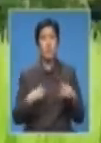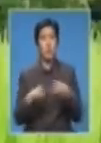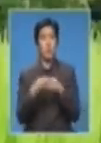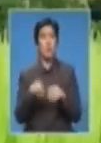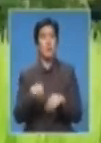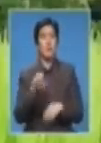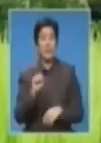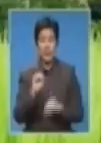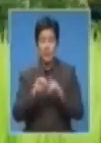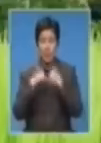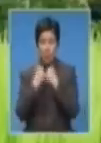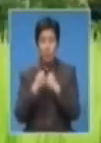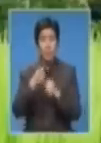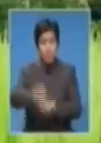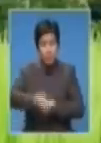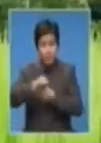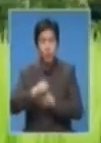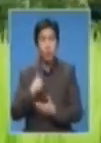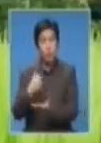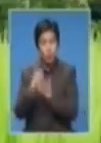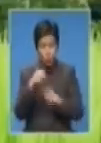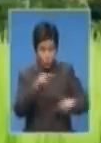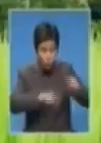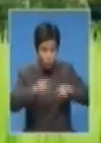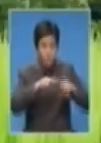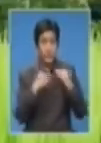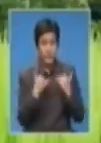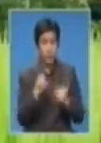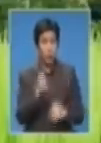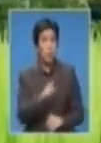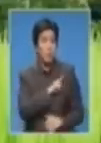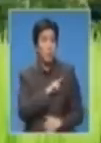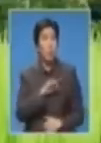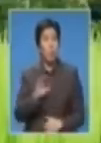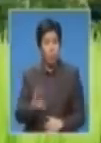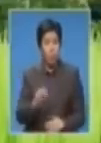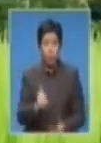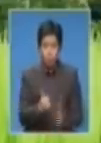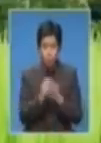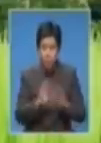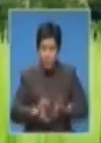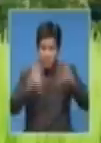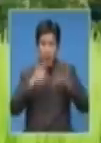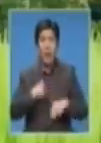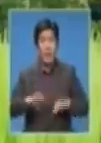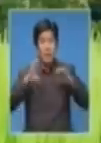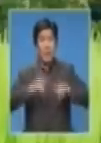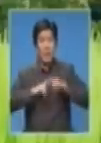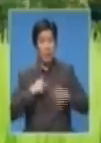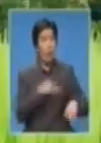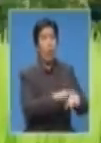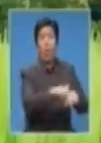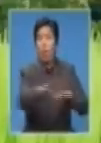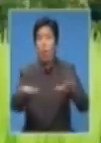กษตรกรแห่งชาตินั้นก็มาช่วยดูด้วยนะคุณประพัฒน์นะก็รับผิดชอบไปแล้วนะครับท่านต้องช่วยรัฐอย่าให้รัฐไปตามอยู่คนเดียวไม่